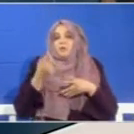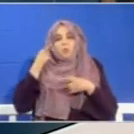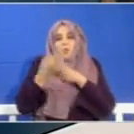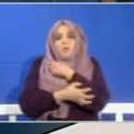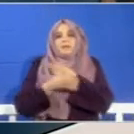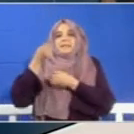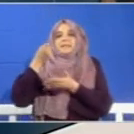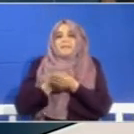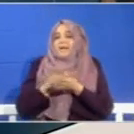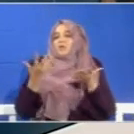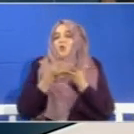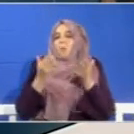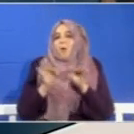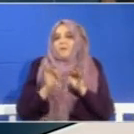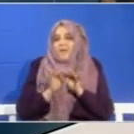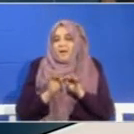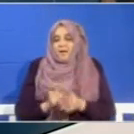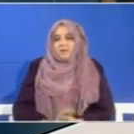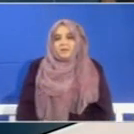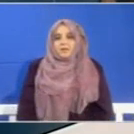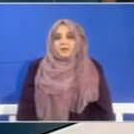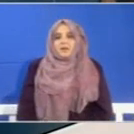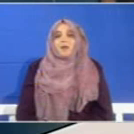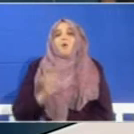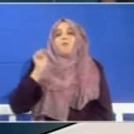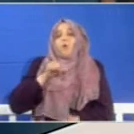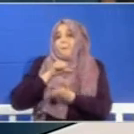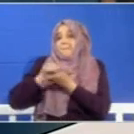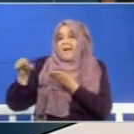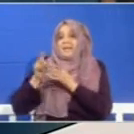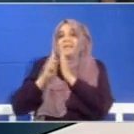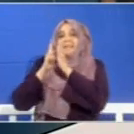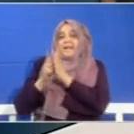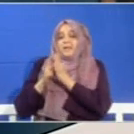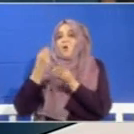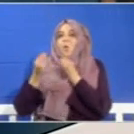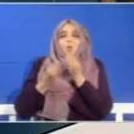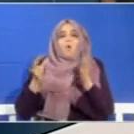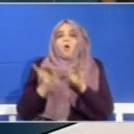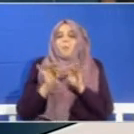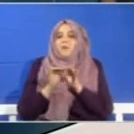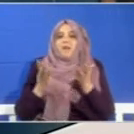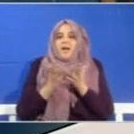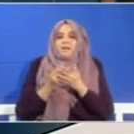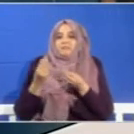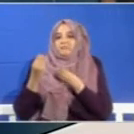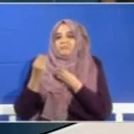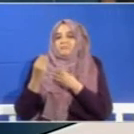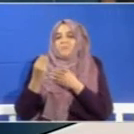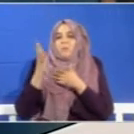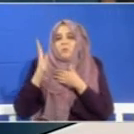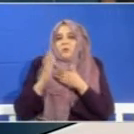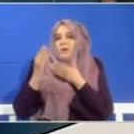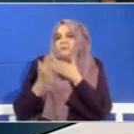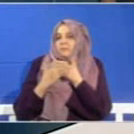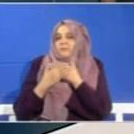نحب ان شاء الله نخرج عليها العشور كيفاه حتى نخلص الديون هذه كامله ونخرج عليها ونكشف فيها بعض الامور اخرى. يفصل في